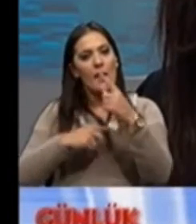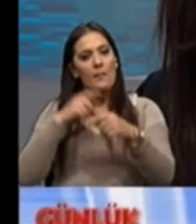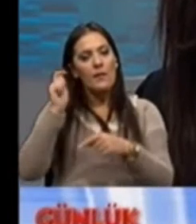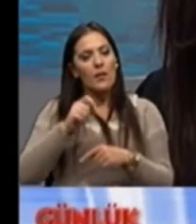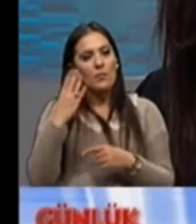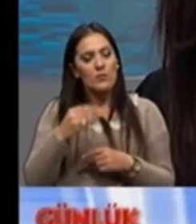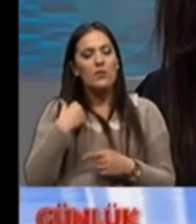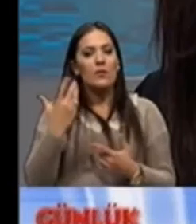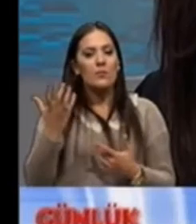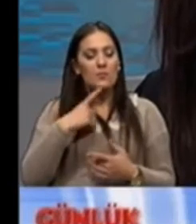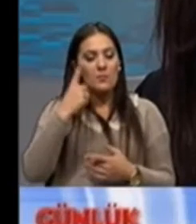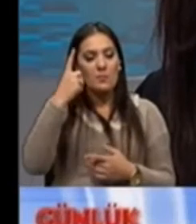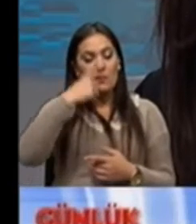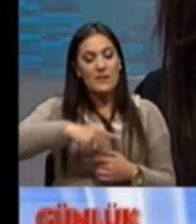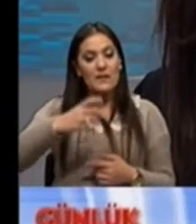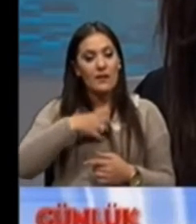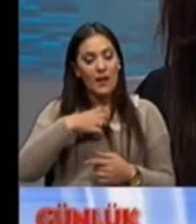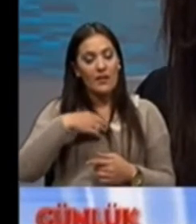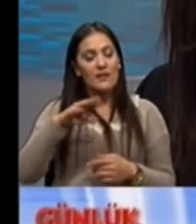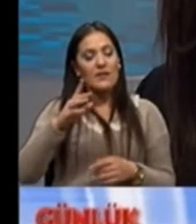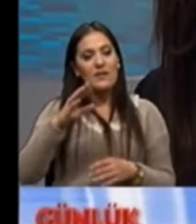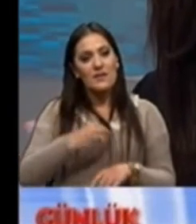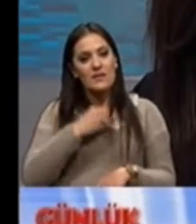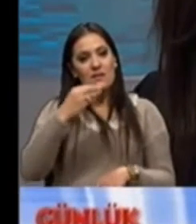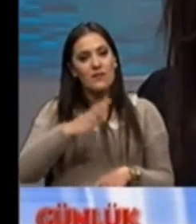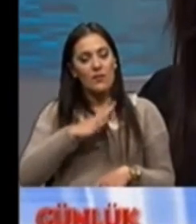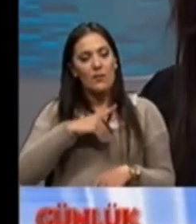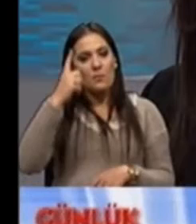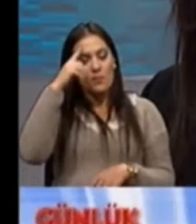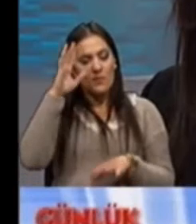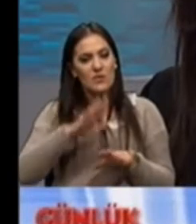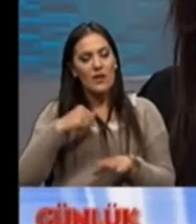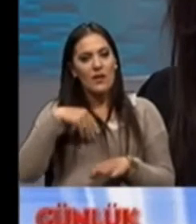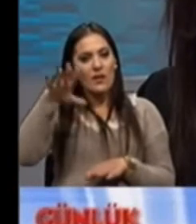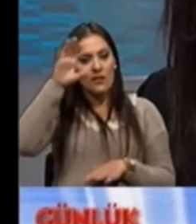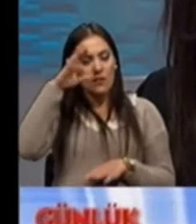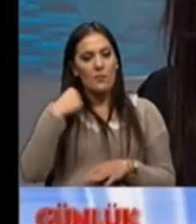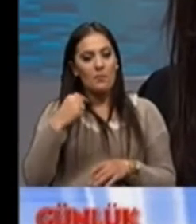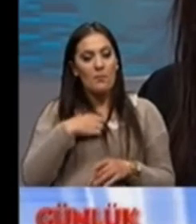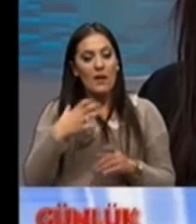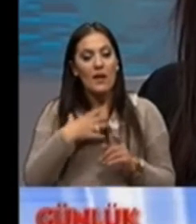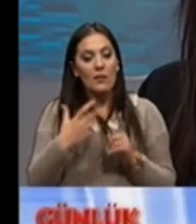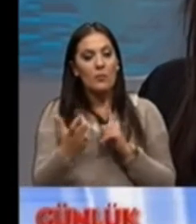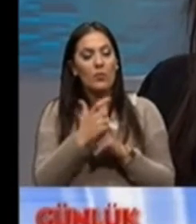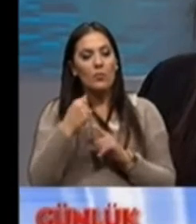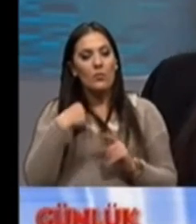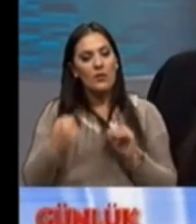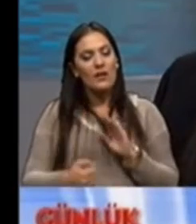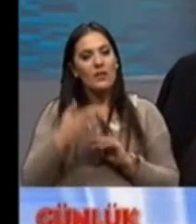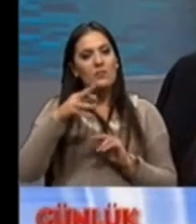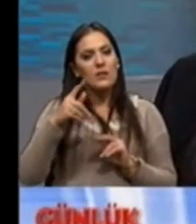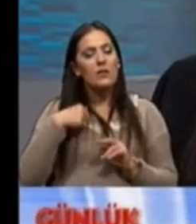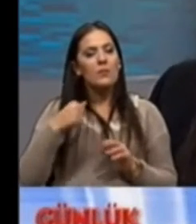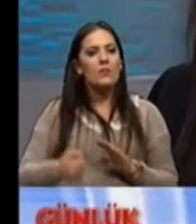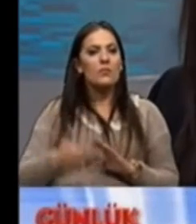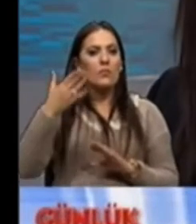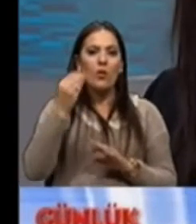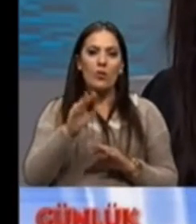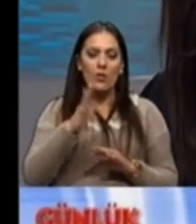onu hissediyorlar. Gerçekten bilinçaltına yerleşiyor ve ben önlem almalıyım, ben böyle yetişmeliyim şeklinde yetişebiliyorlar. Anlatabiliyor muyum?